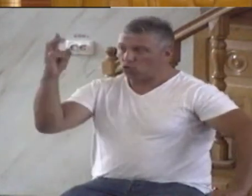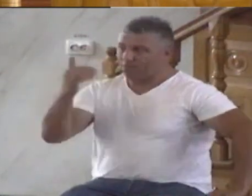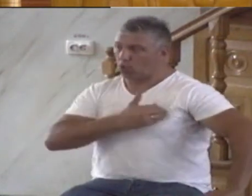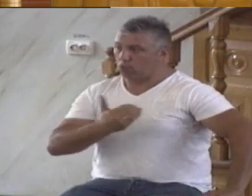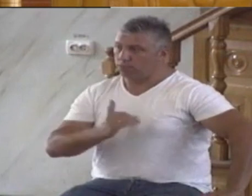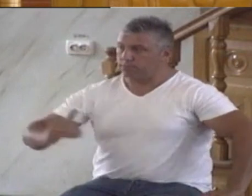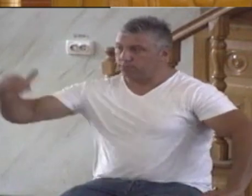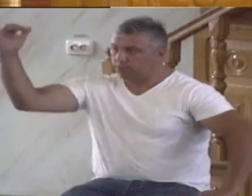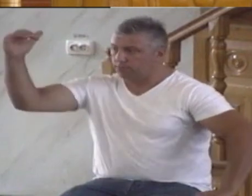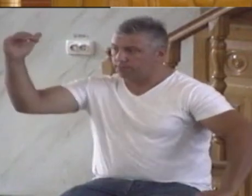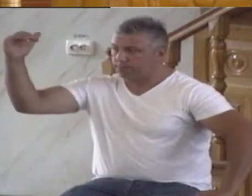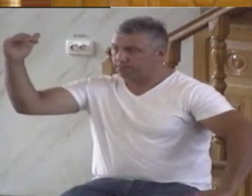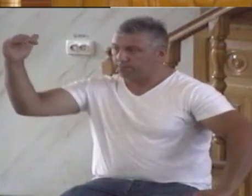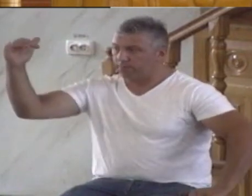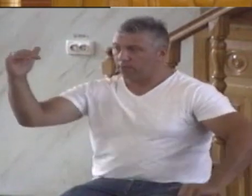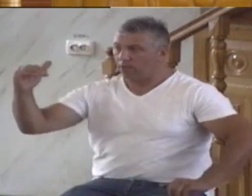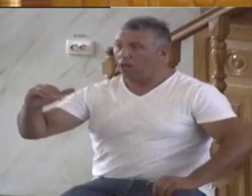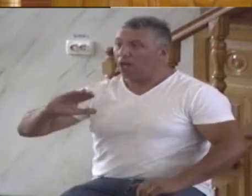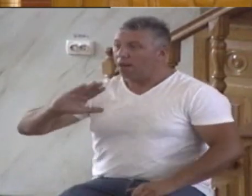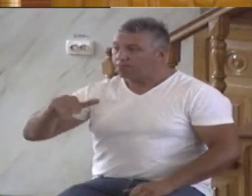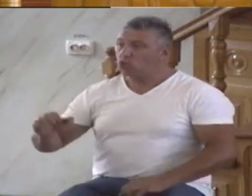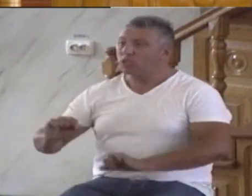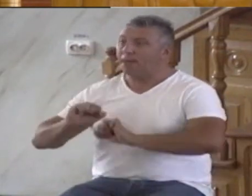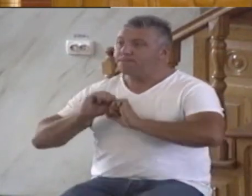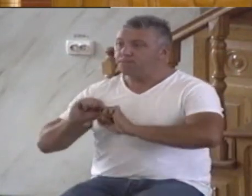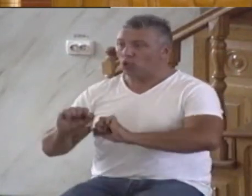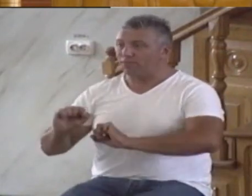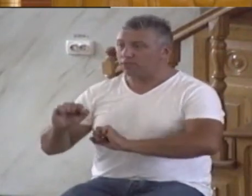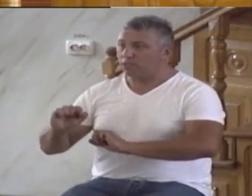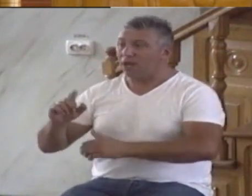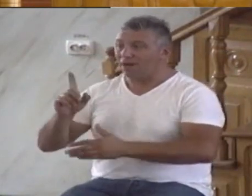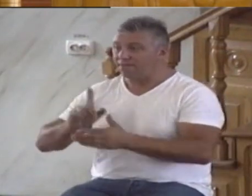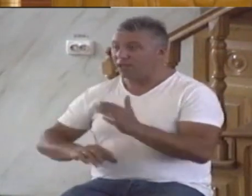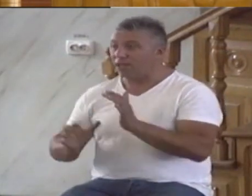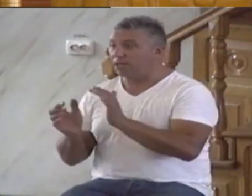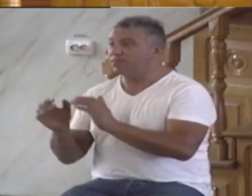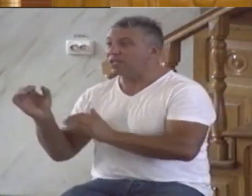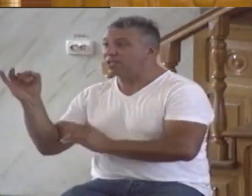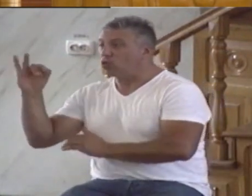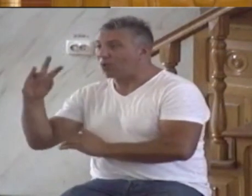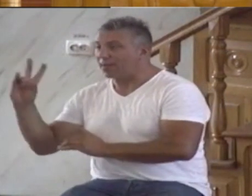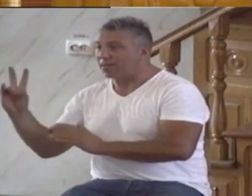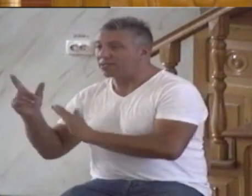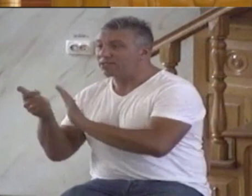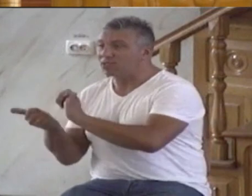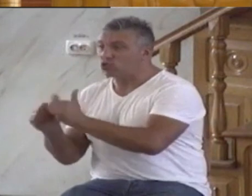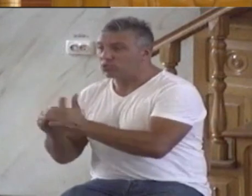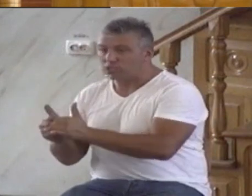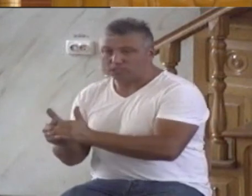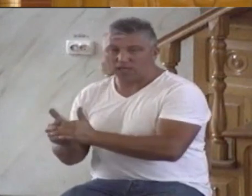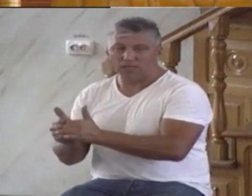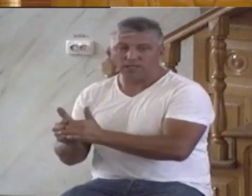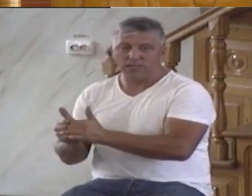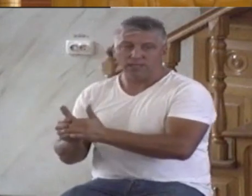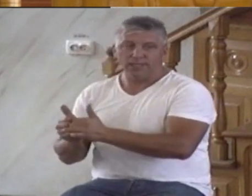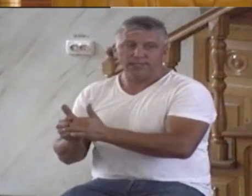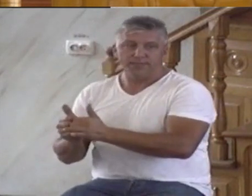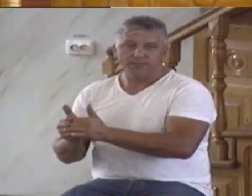Пусть подвиг веры Иоанна Крестителя вдохновит сегодня каждого из нас